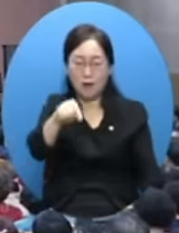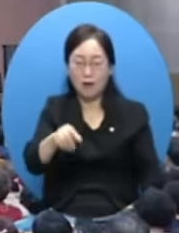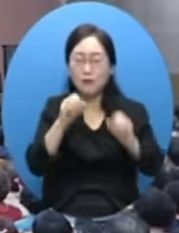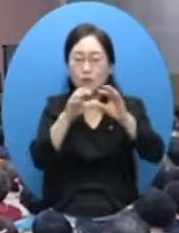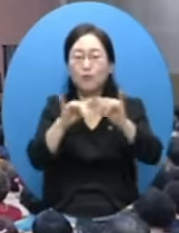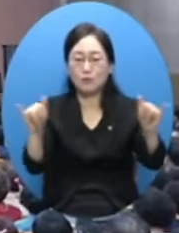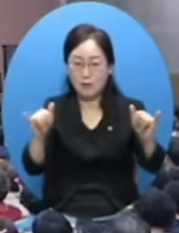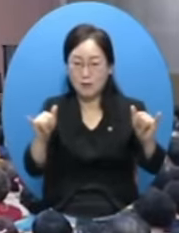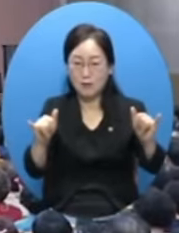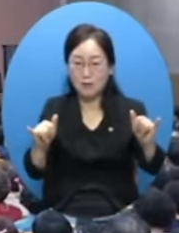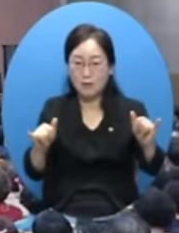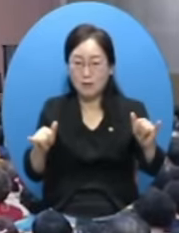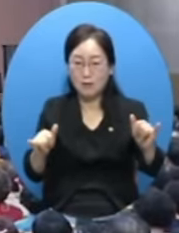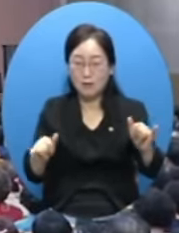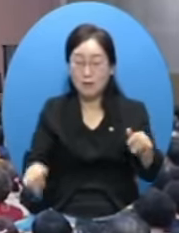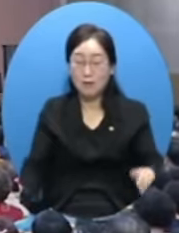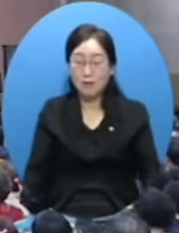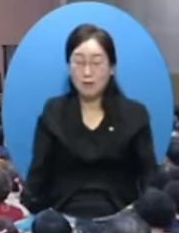본인은